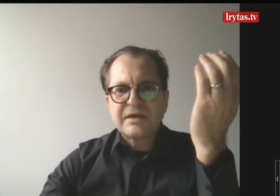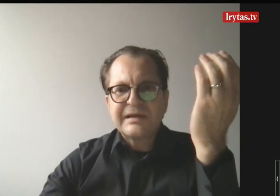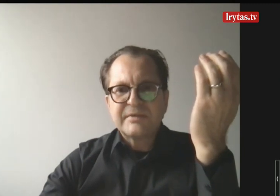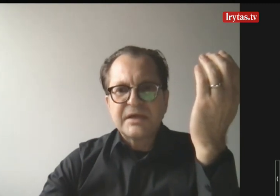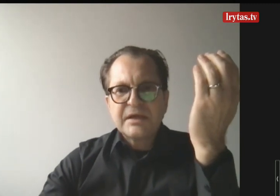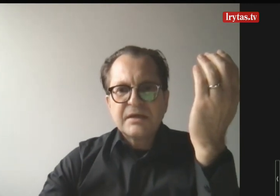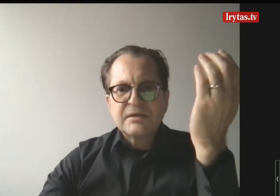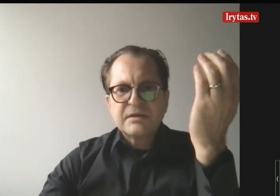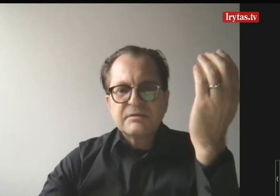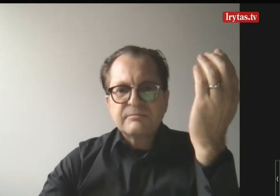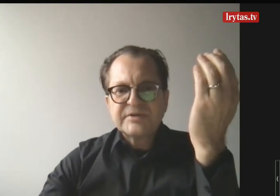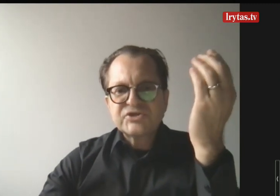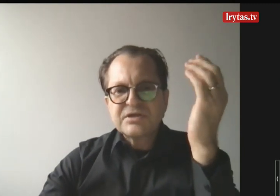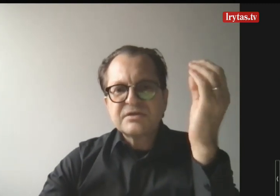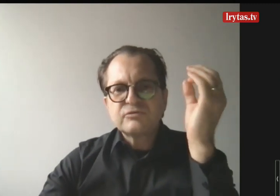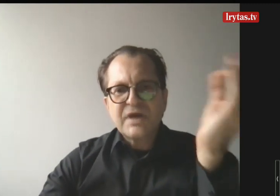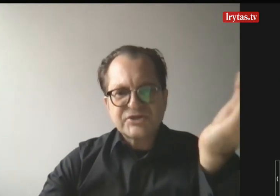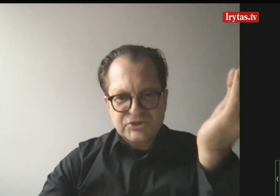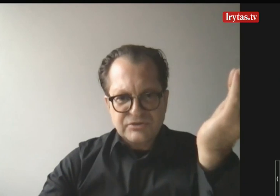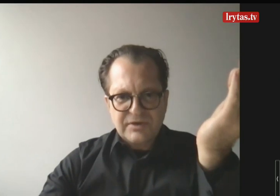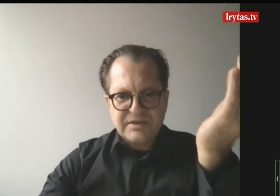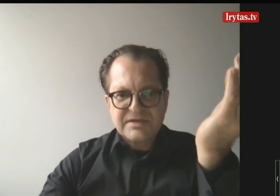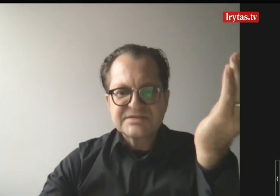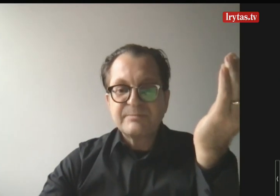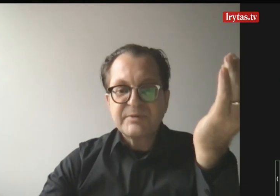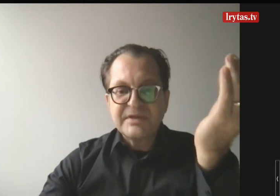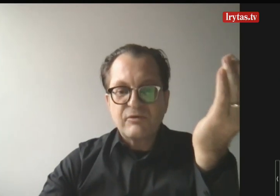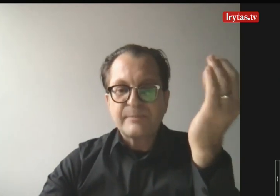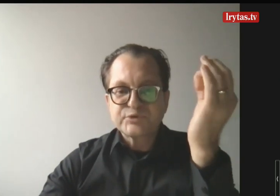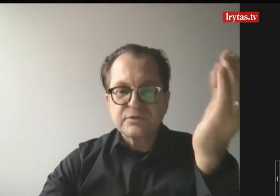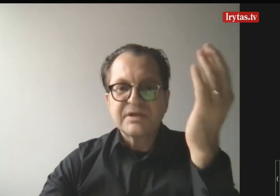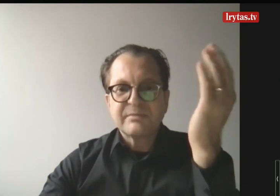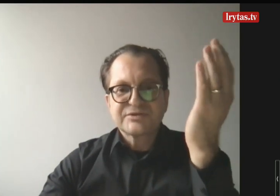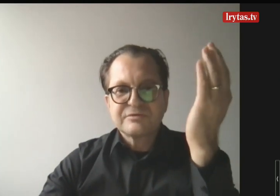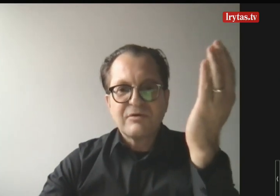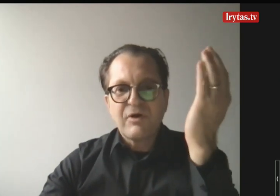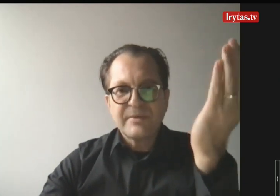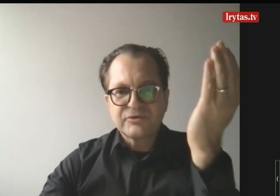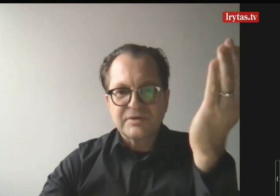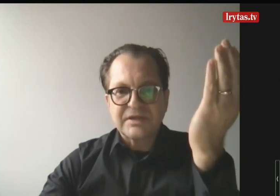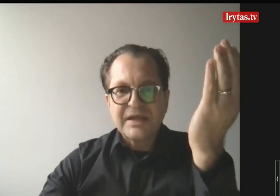kurie yra galimi. Bet aš čia ir dedu tašką, žinokite, nes, kaip ir minėjau, absurdo